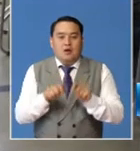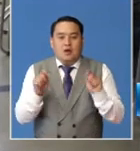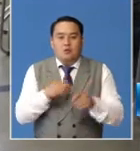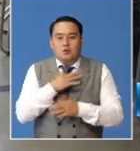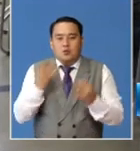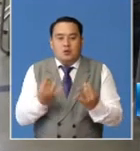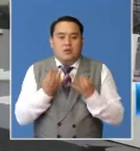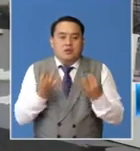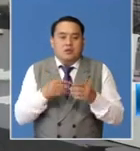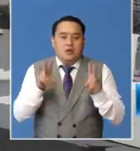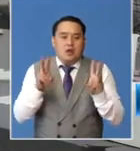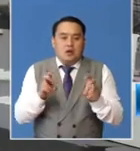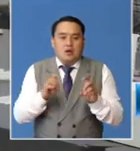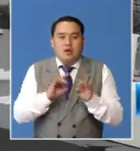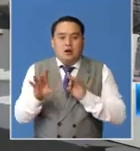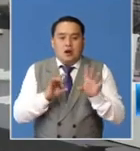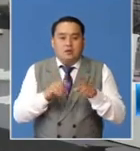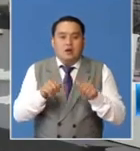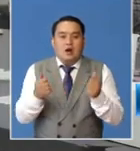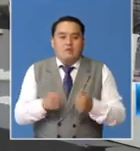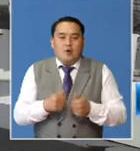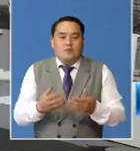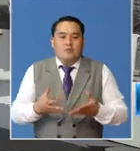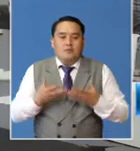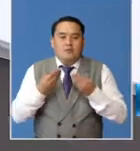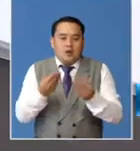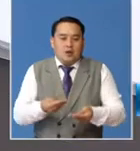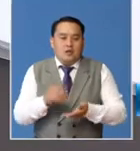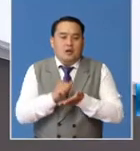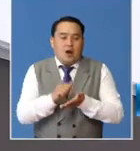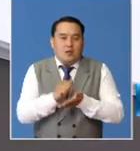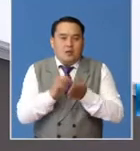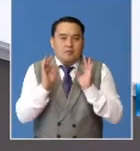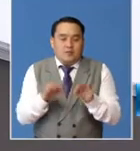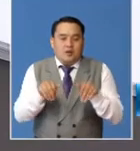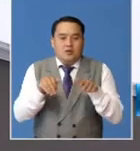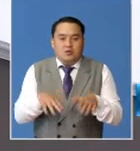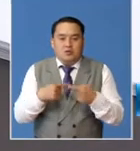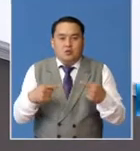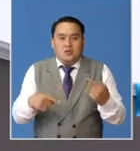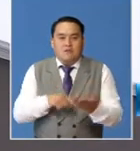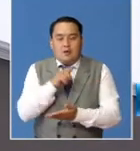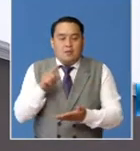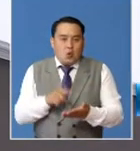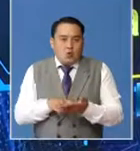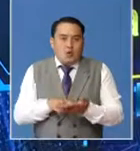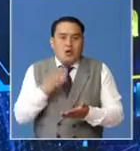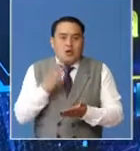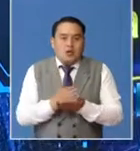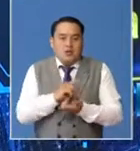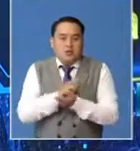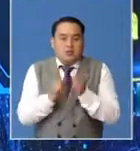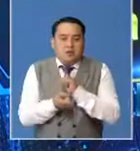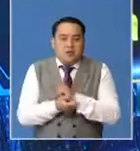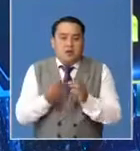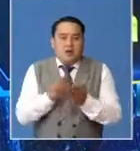много интересных тем, разъясняет, как оформить и подать документы, как правильно решать иные вопросы. Еще одним существенным изменением